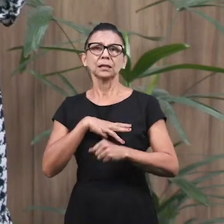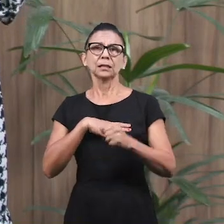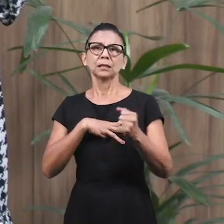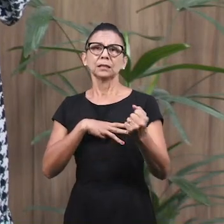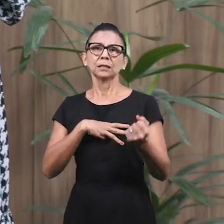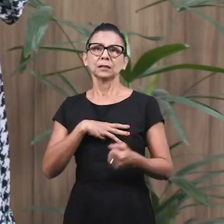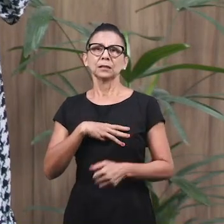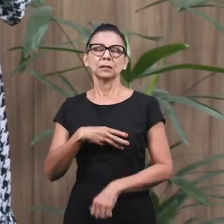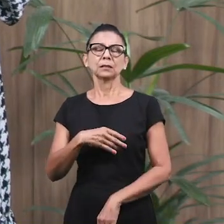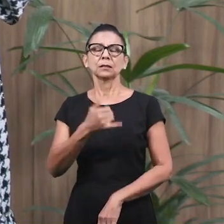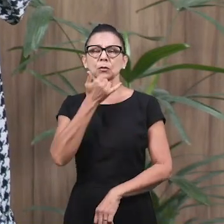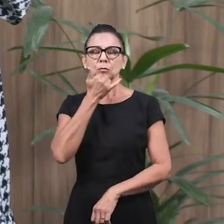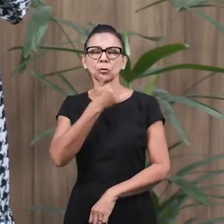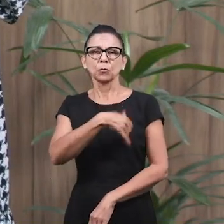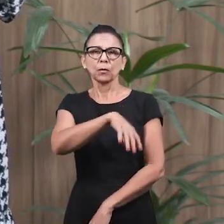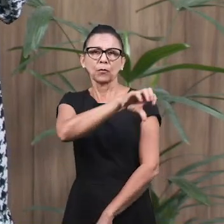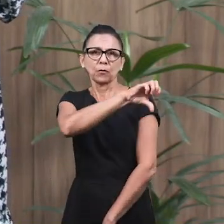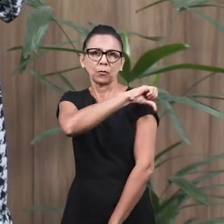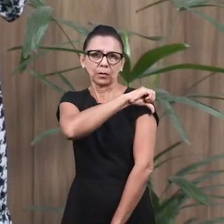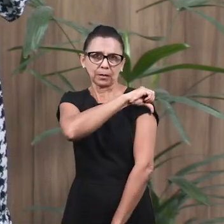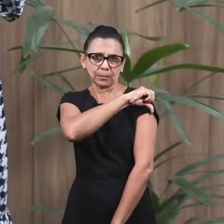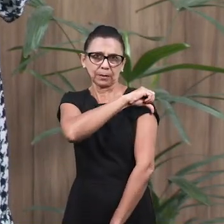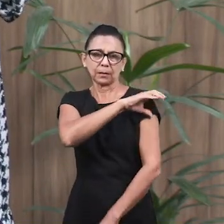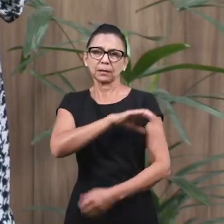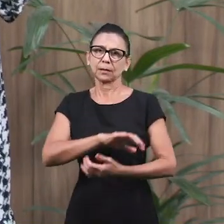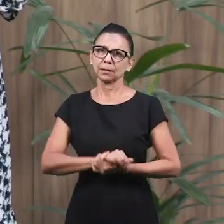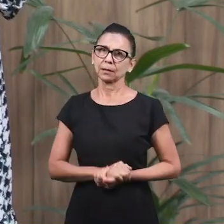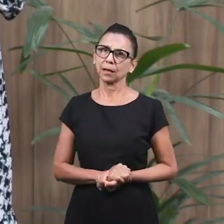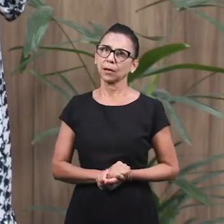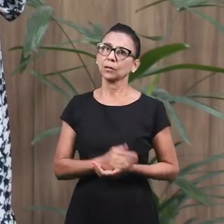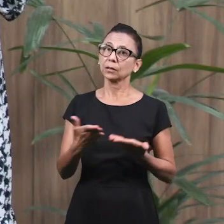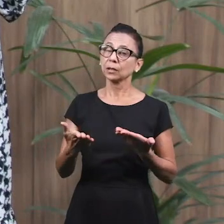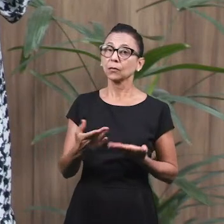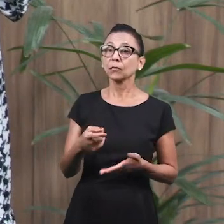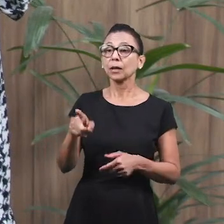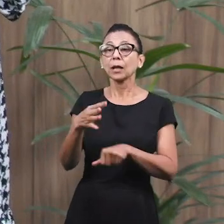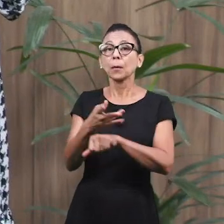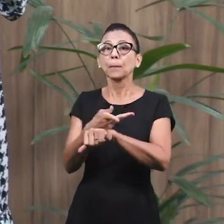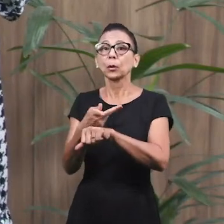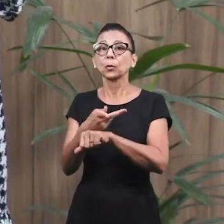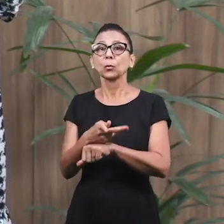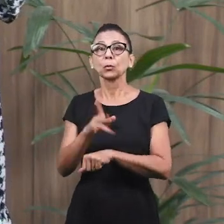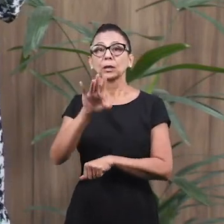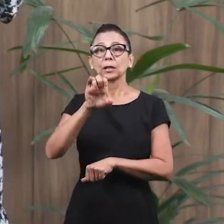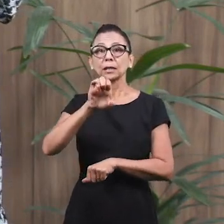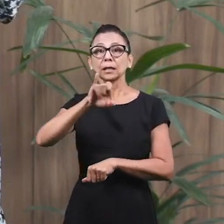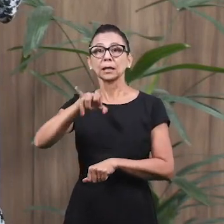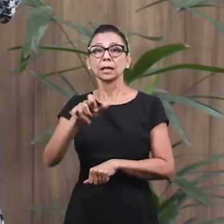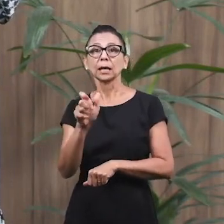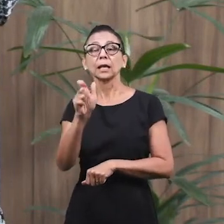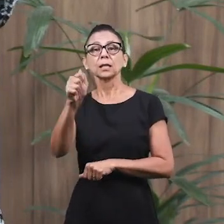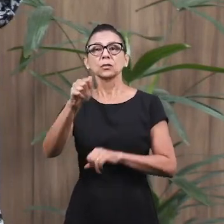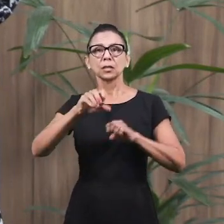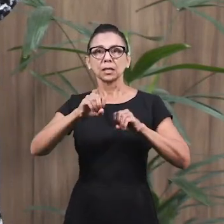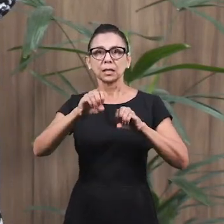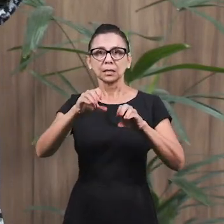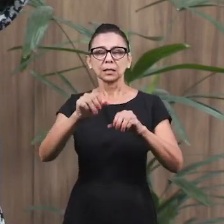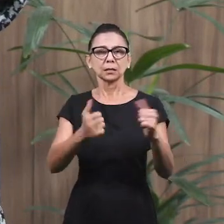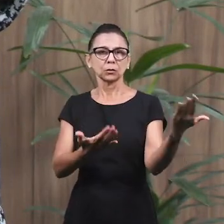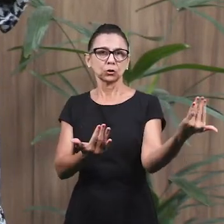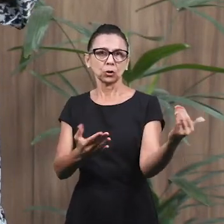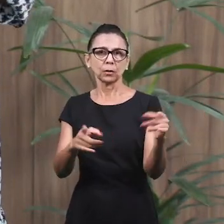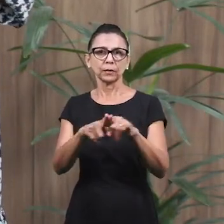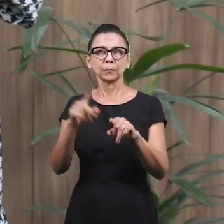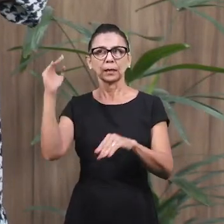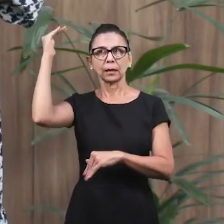совершить полностью обучение в школе, то обратитесь в государственные органы управления, чтобы